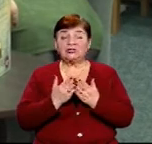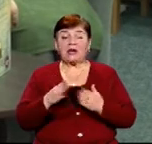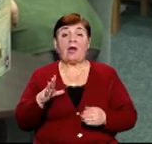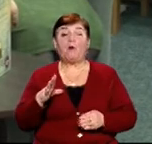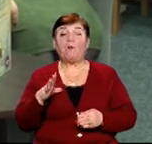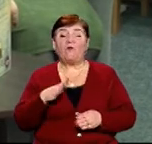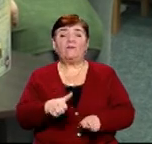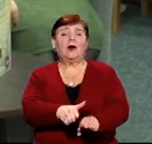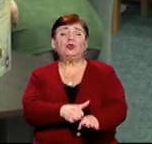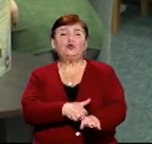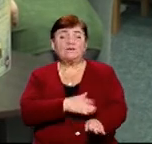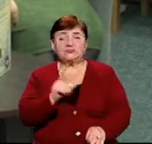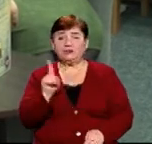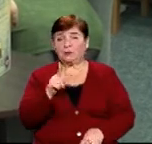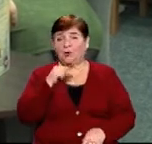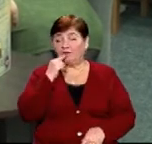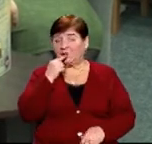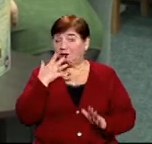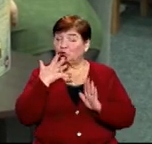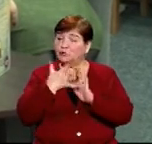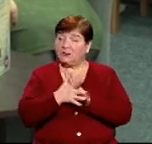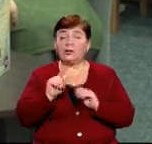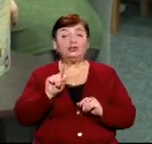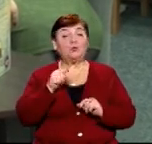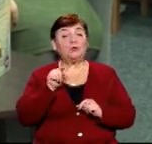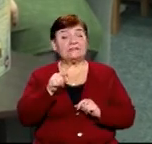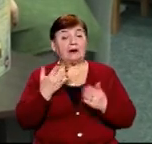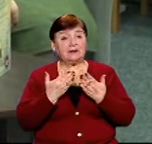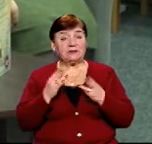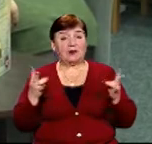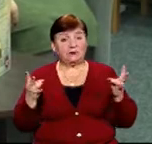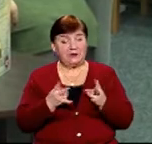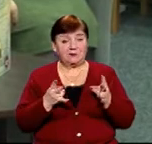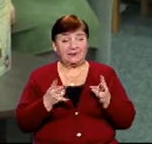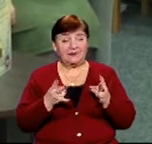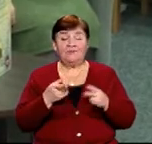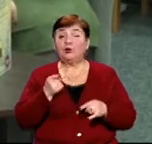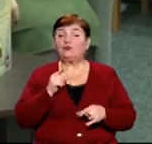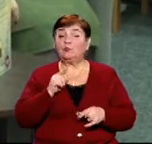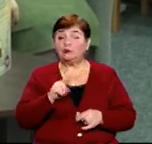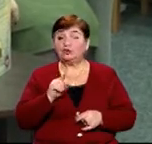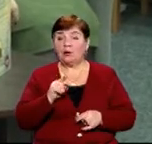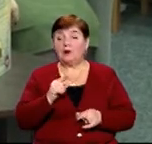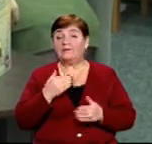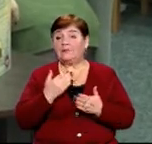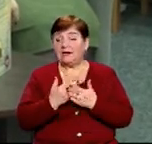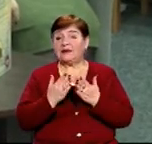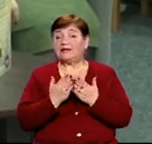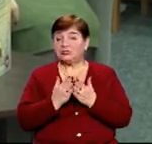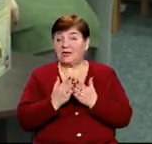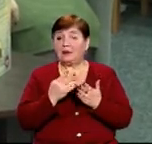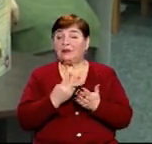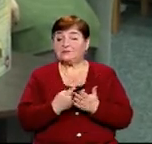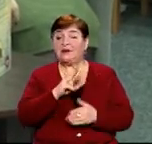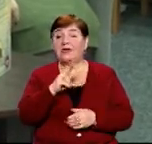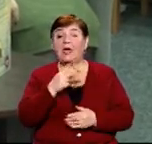був довший, якщо говорити про розуміння, чому ця книжка потрібна, от тому мета. От тому що має бути на полиці книжка,